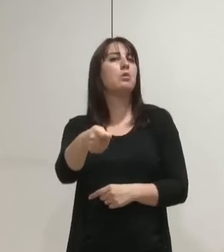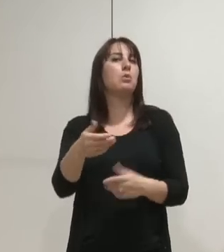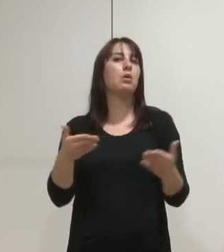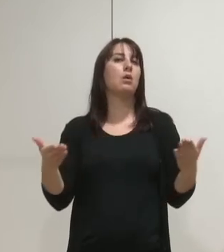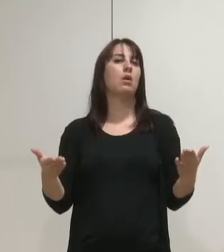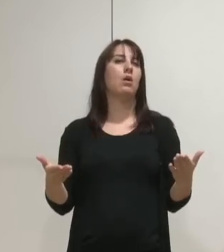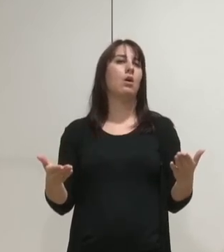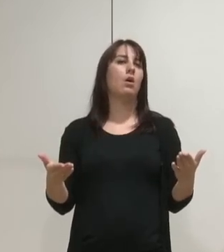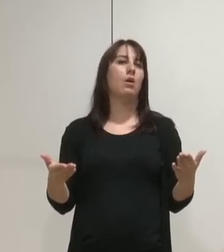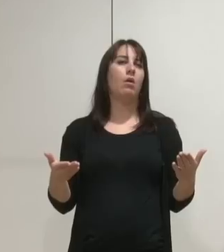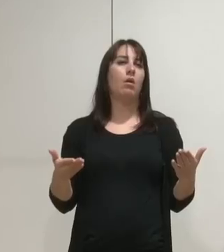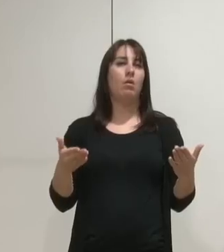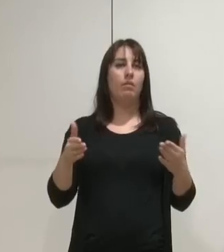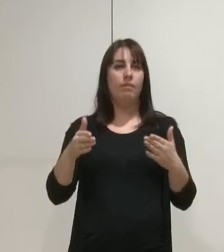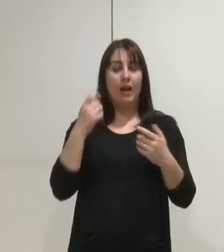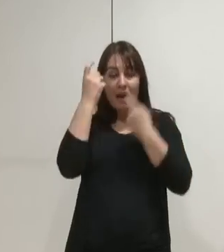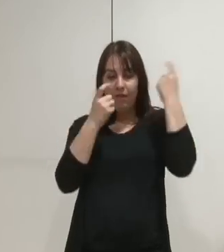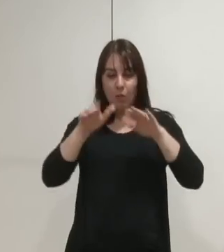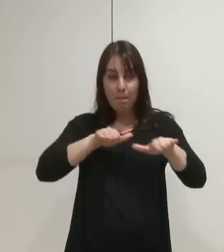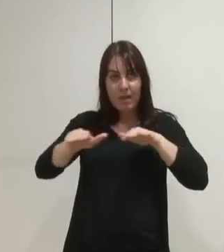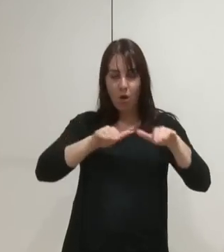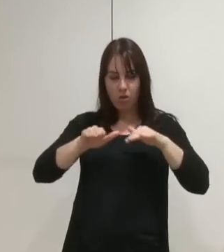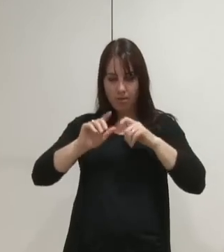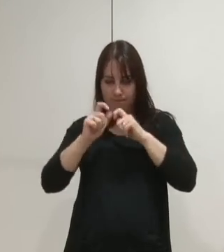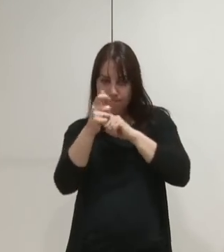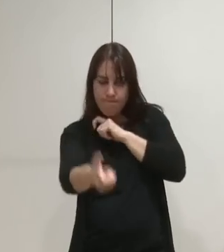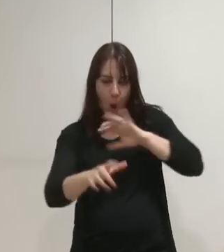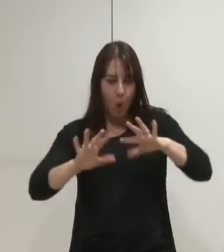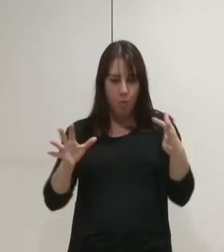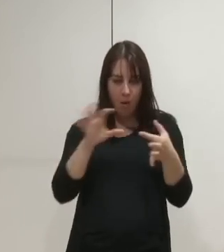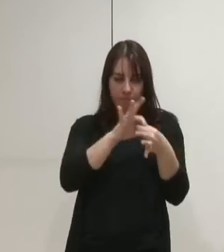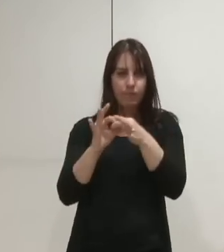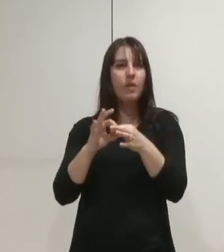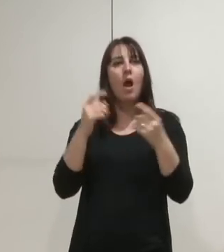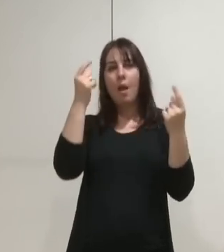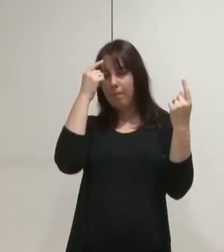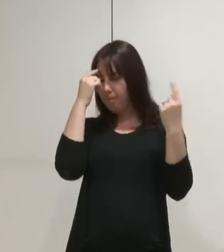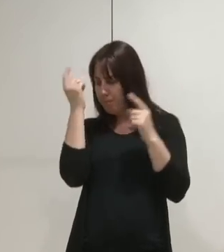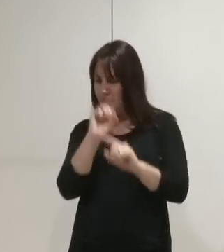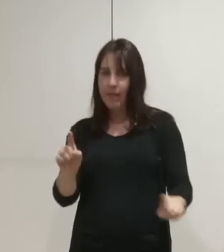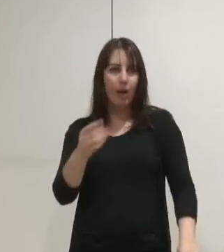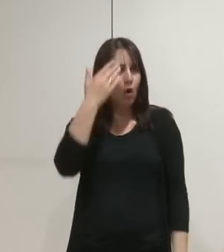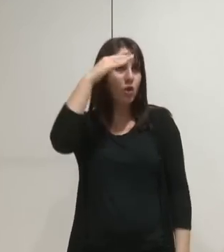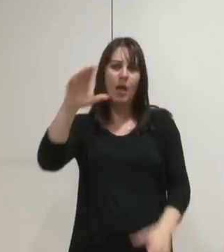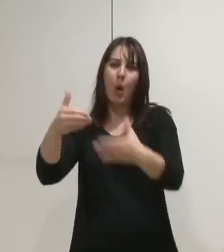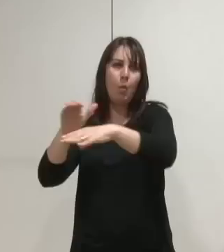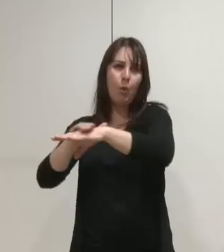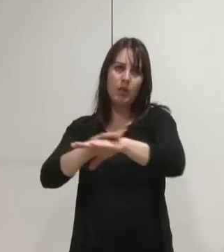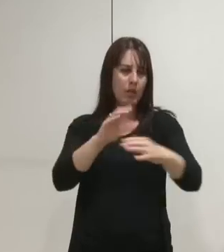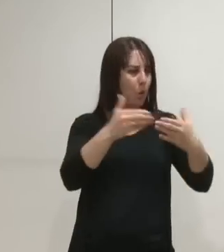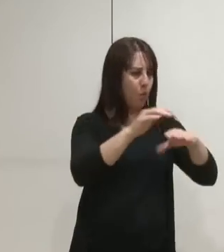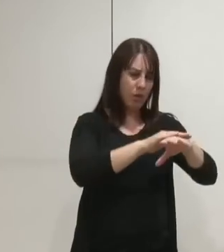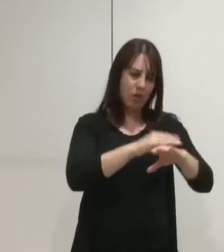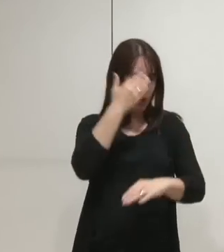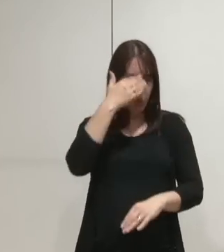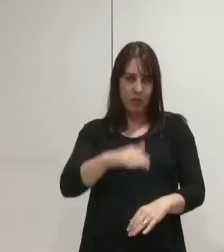trouver le mode opératoire qui permette un lien et là il y a des divergences politiques je le sais un opérateur qui est un